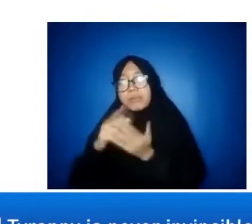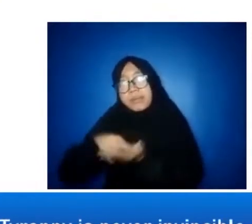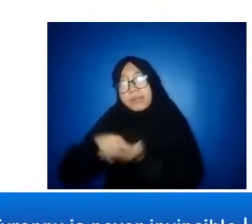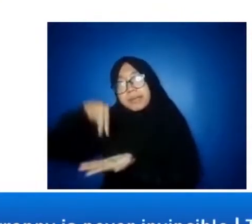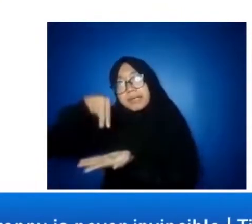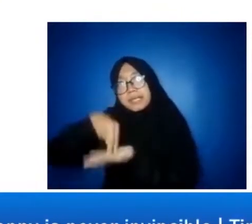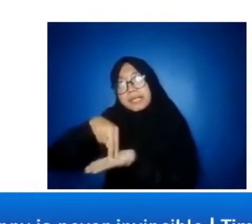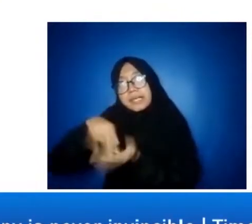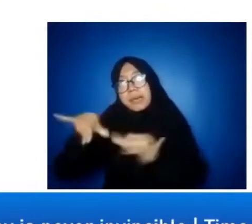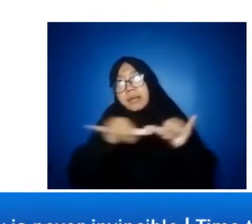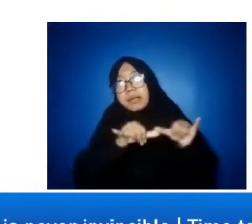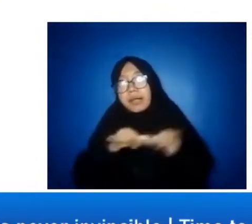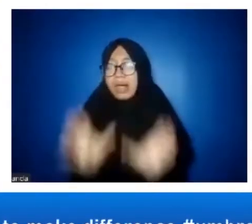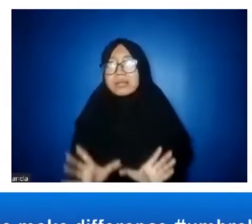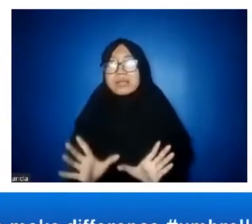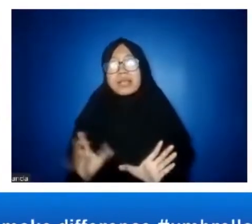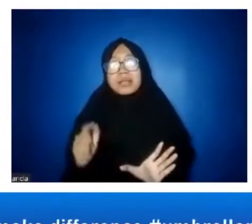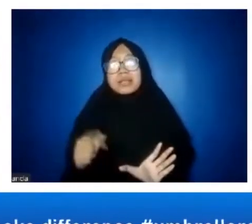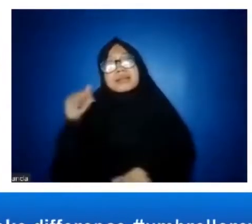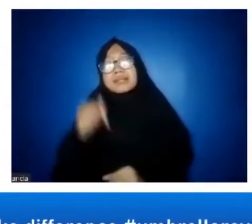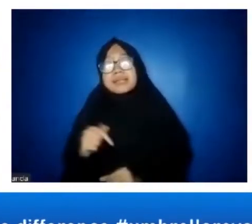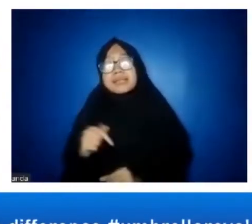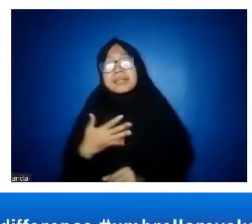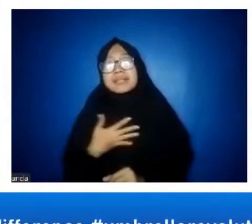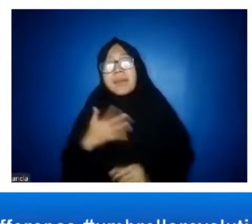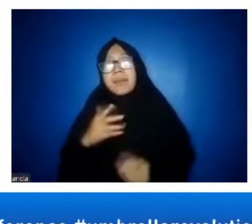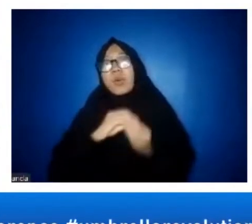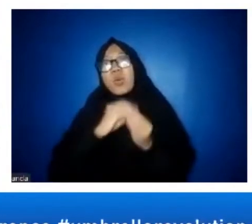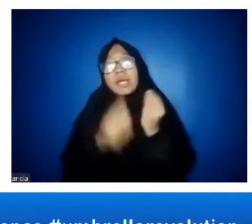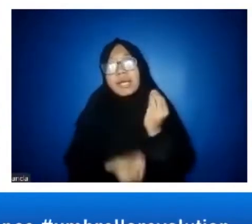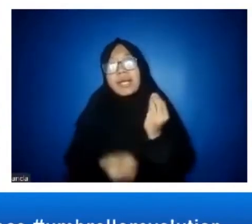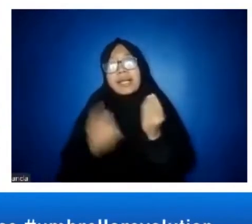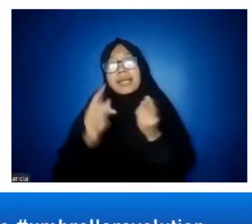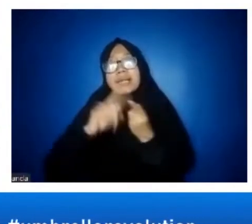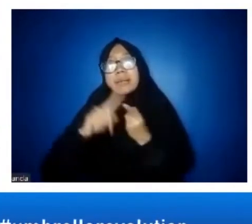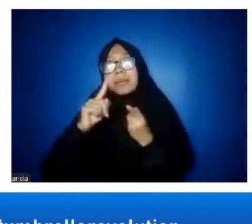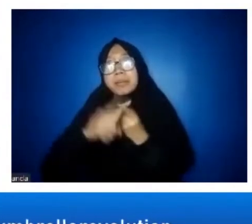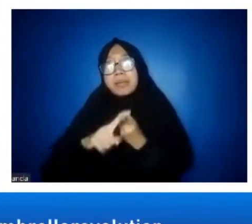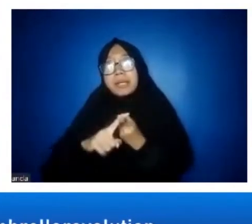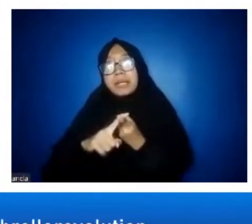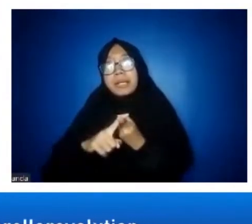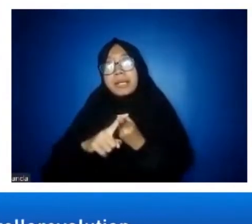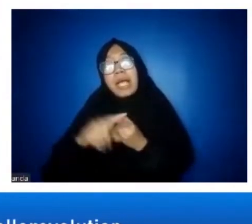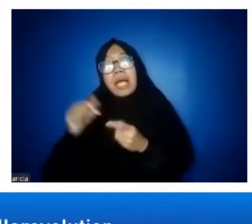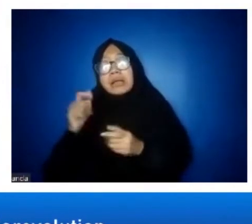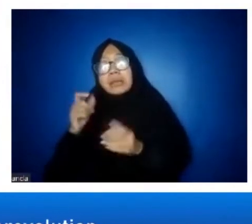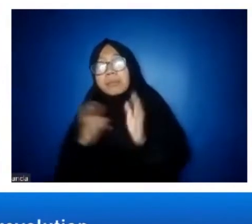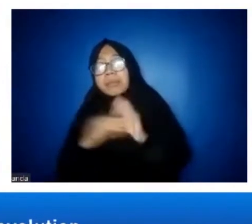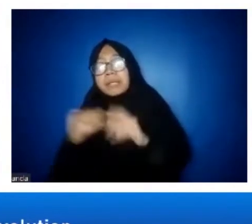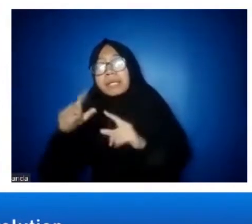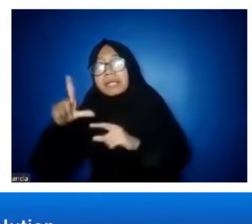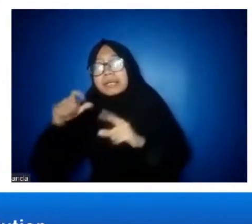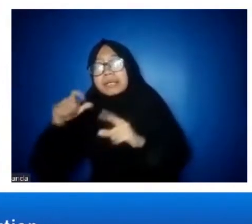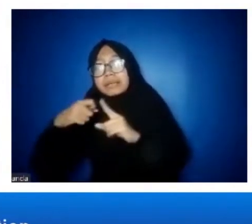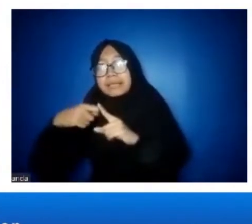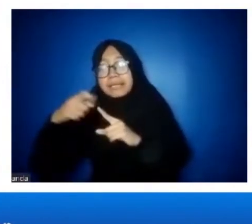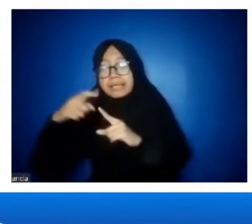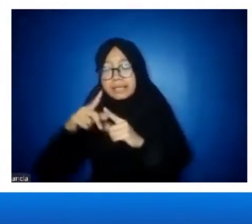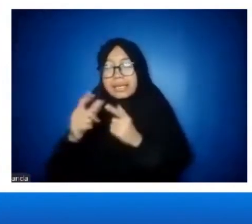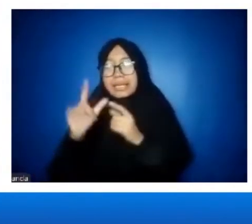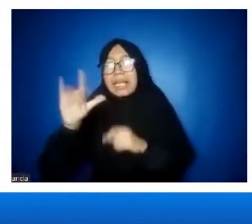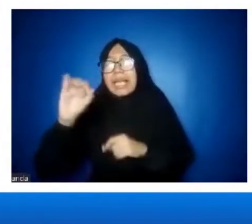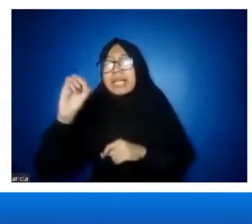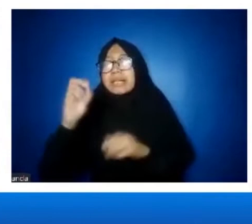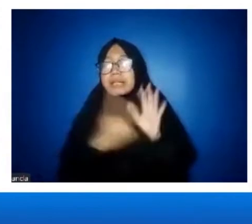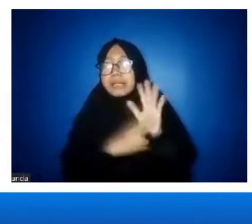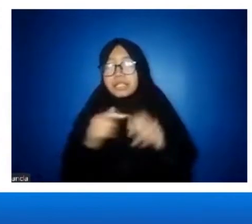against authoritarianism. Saya juga mewakili teman-teman dari Milk Tea Alliance menyampaikan solidaritas kami, tentu melihat